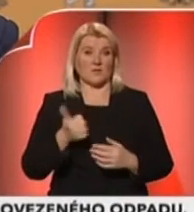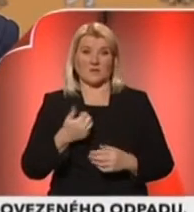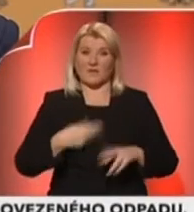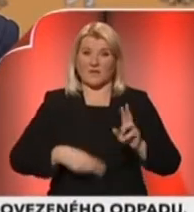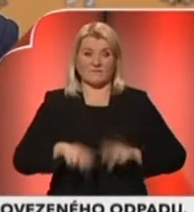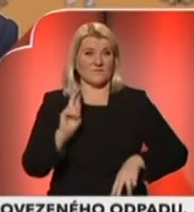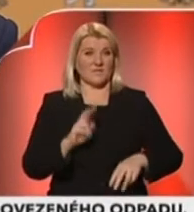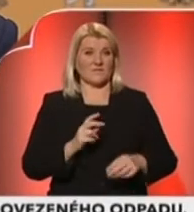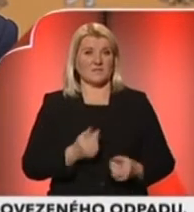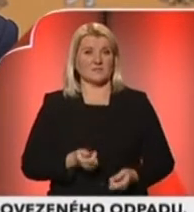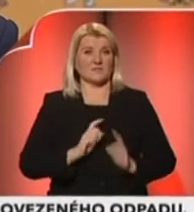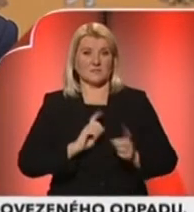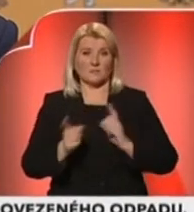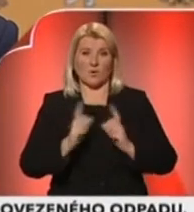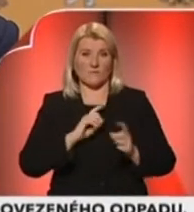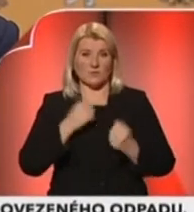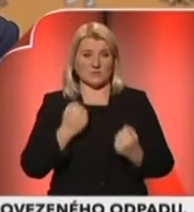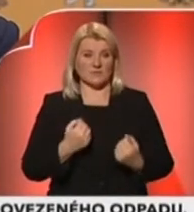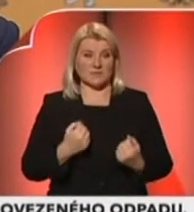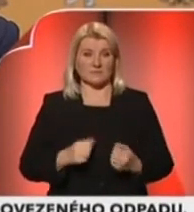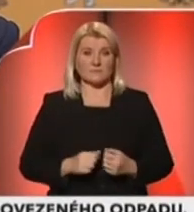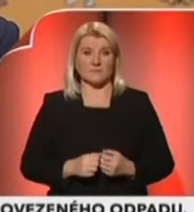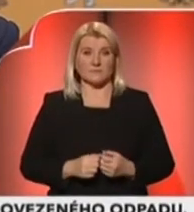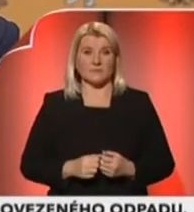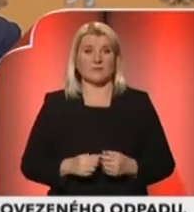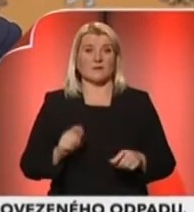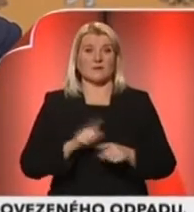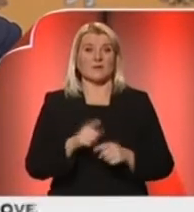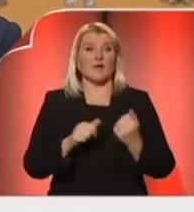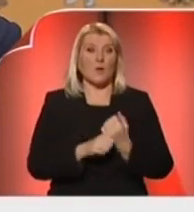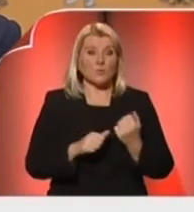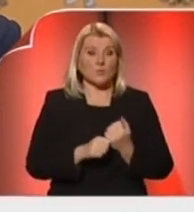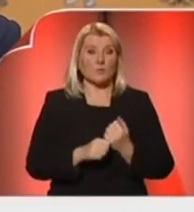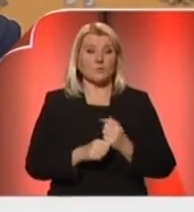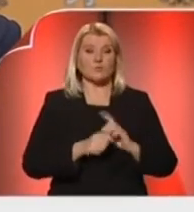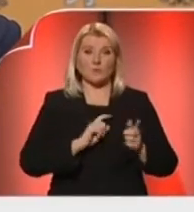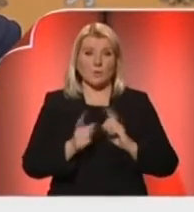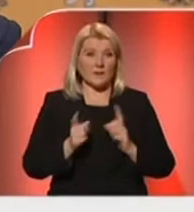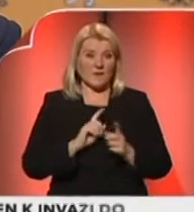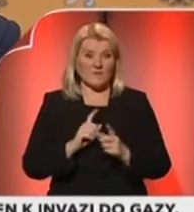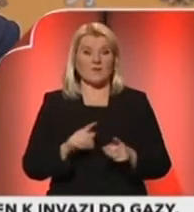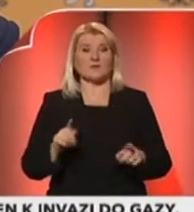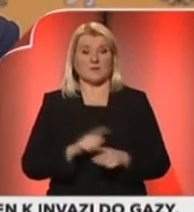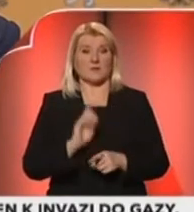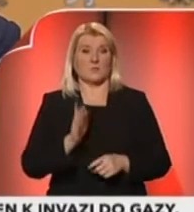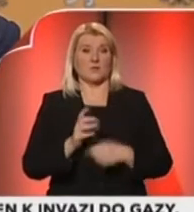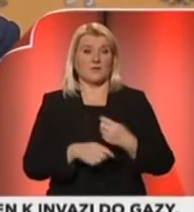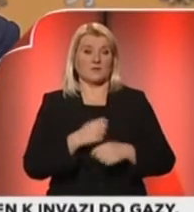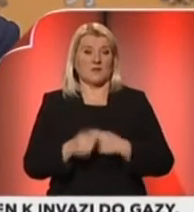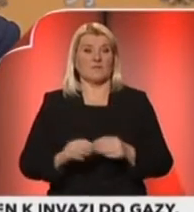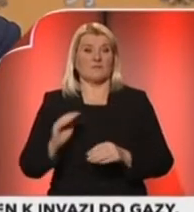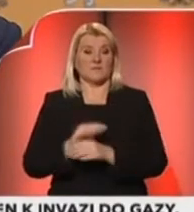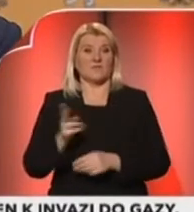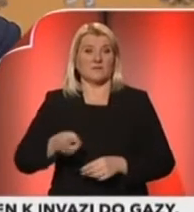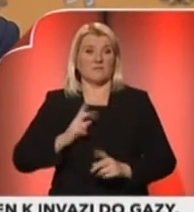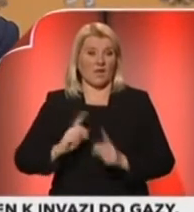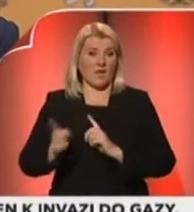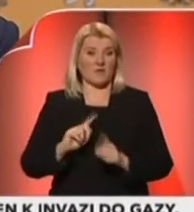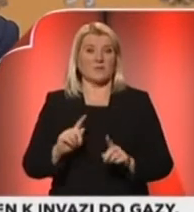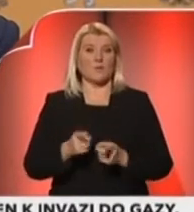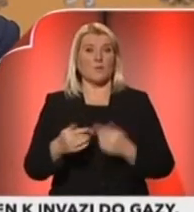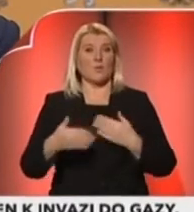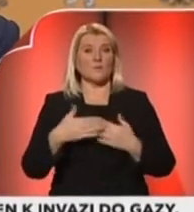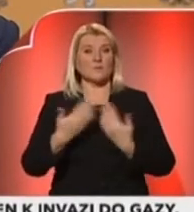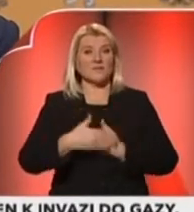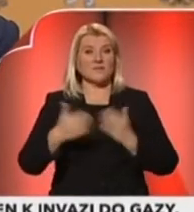nejvíce zatížených, co se týká ale ty autobusové dopravy, tak budeme rozvíjet železniční dopravu, příměstské